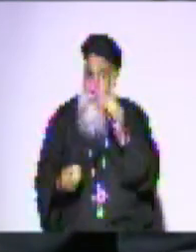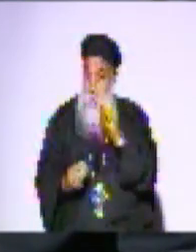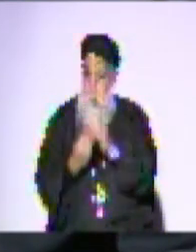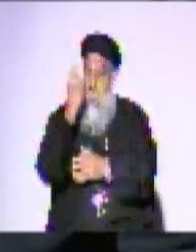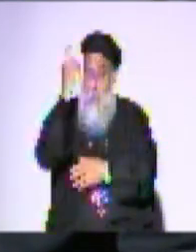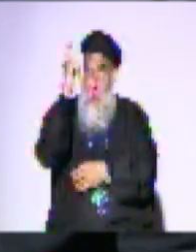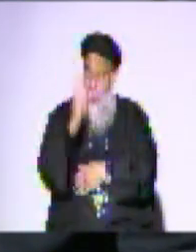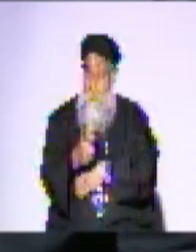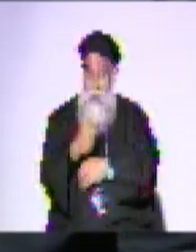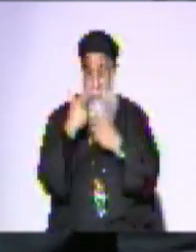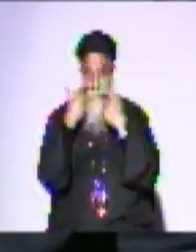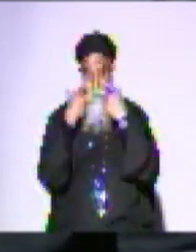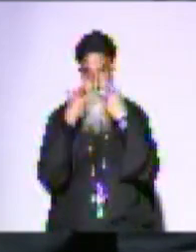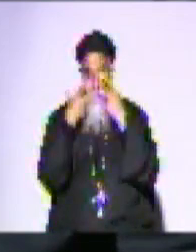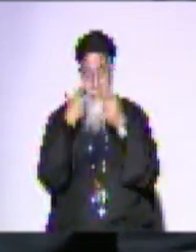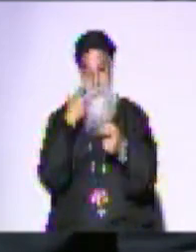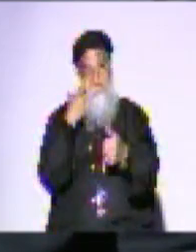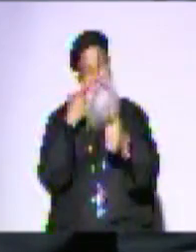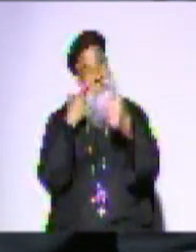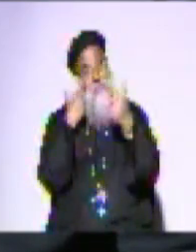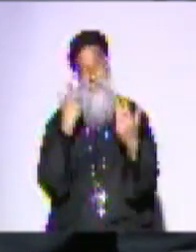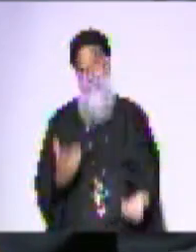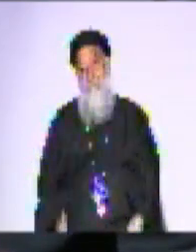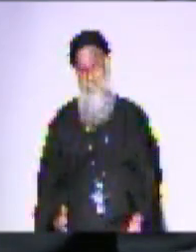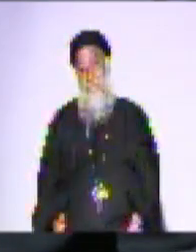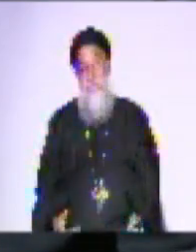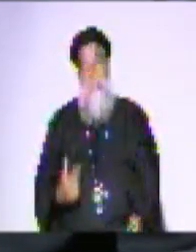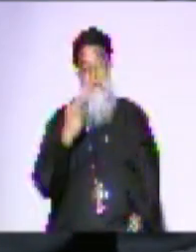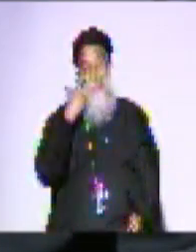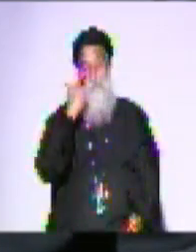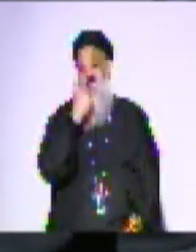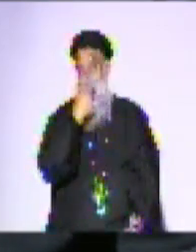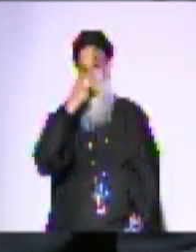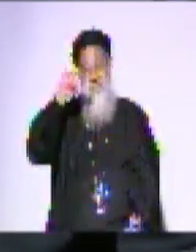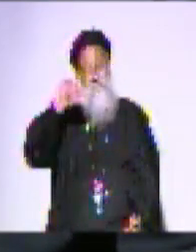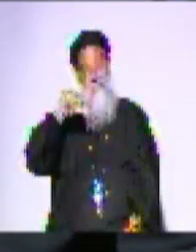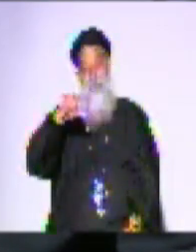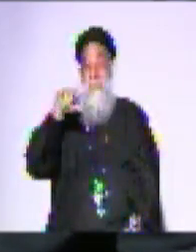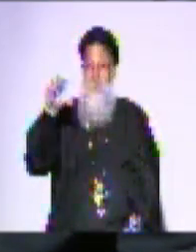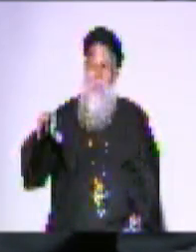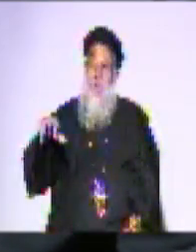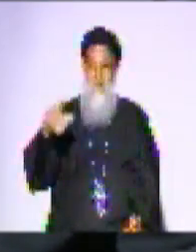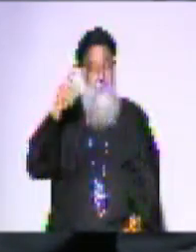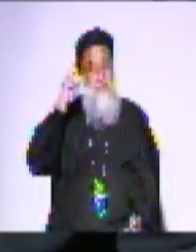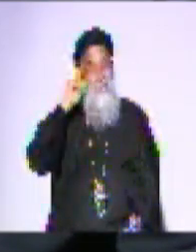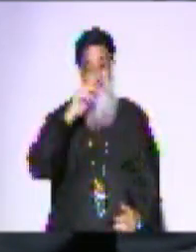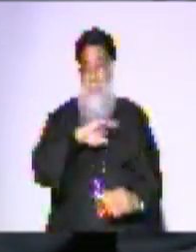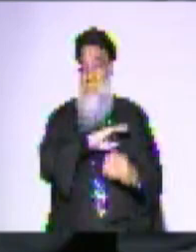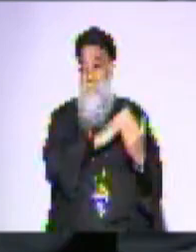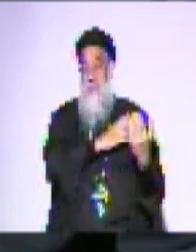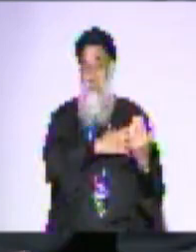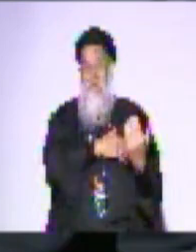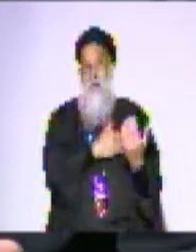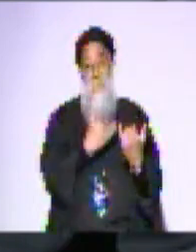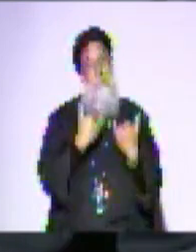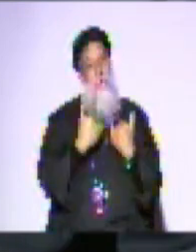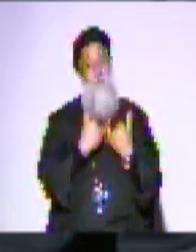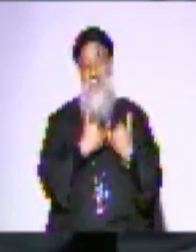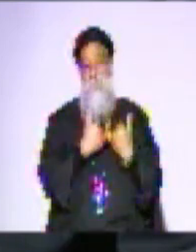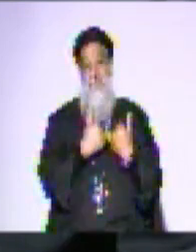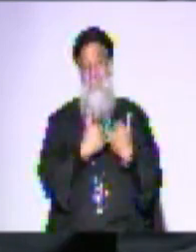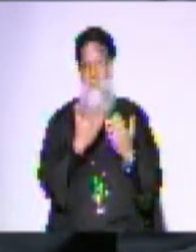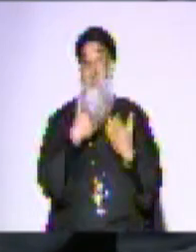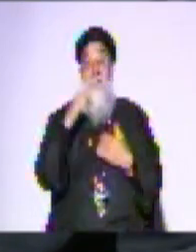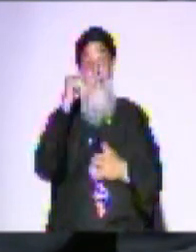فيكما لتبات قديما في المسوح والرماد، ولكن أقول لكم إن سور وصيدا تكون لهما حالة أكثر